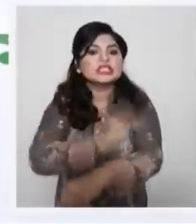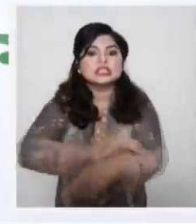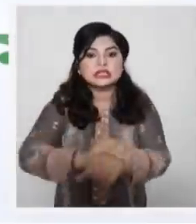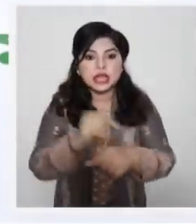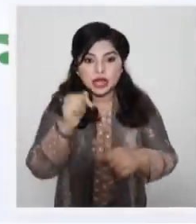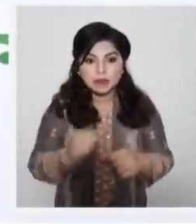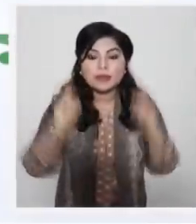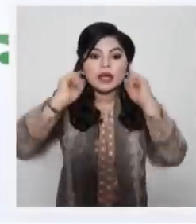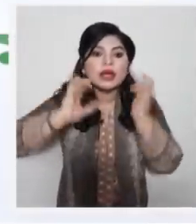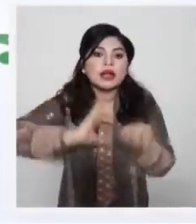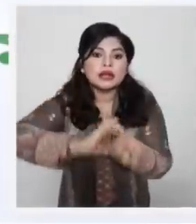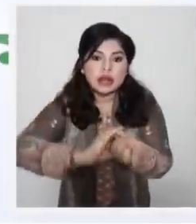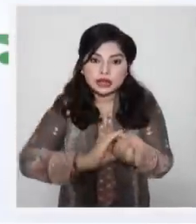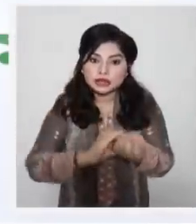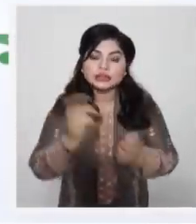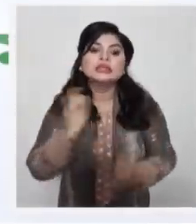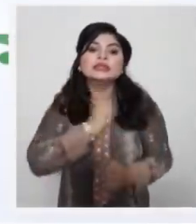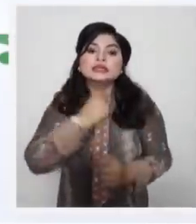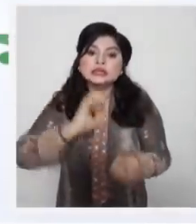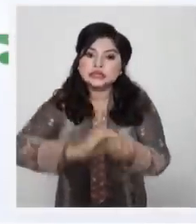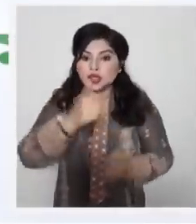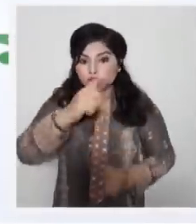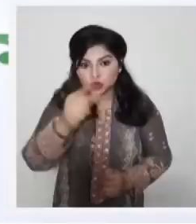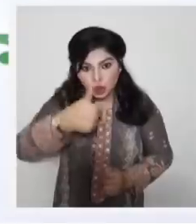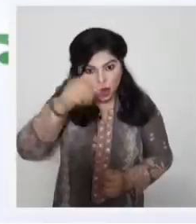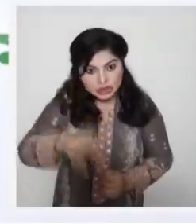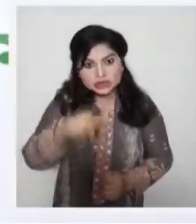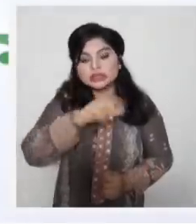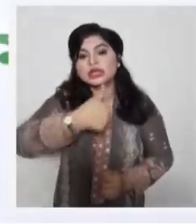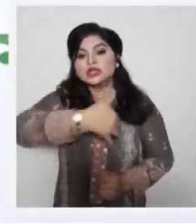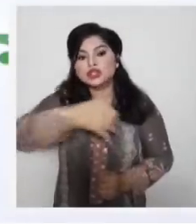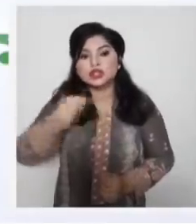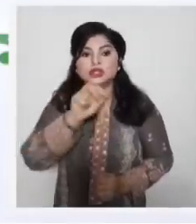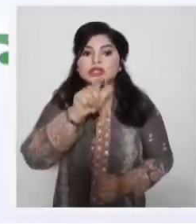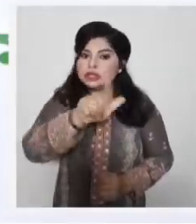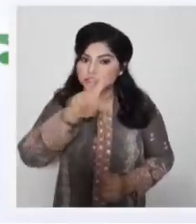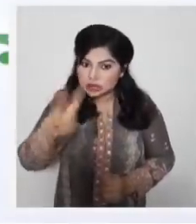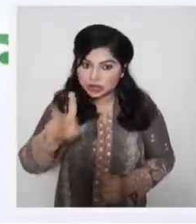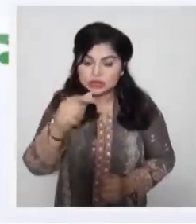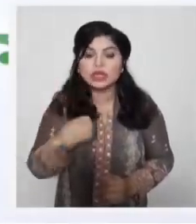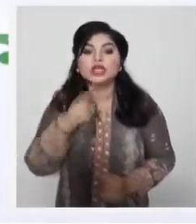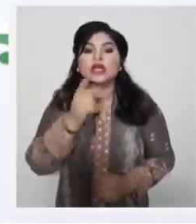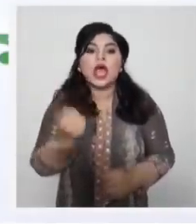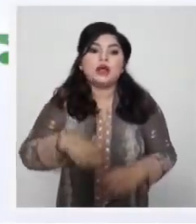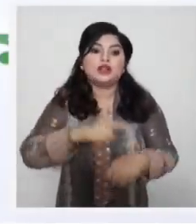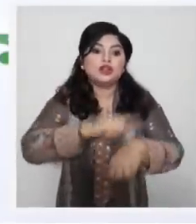1,07,92,481টি। অনলাইন প্ল্যাটফর্ম মুক্ত পাঠ্যে হটলাইন সেবা দেওয়ার জন্য চিকিৎসক আছেন